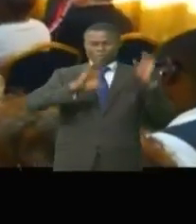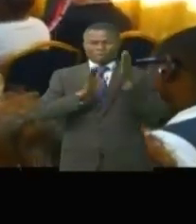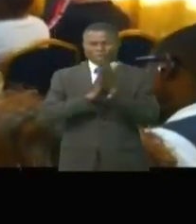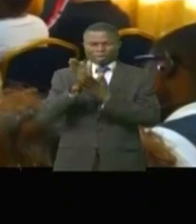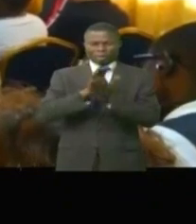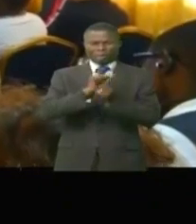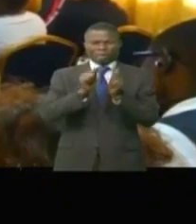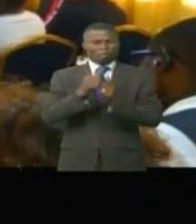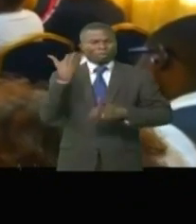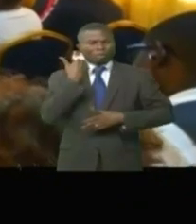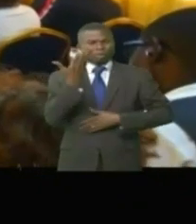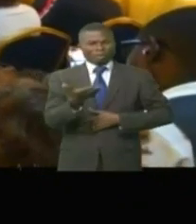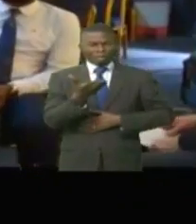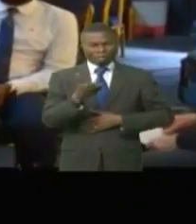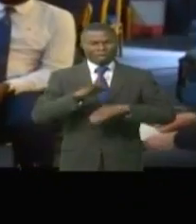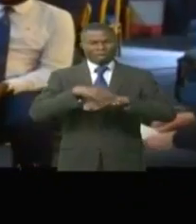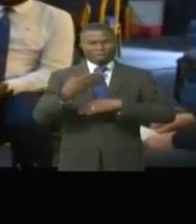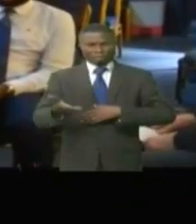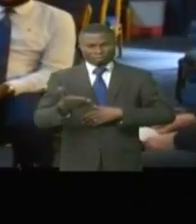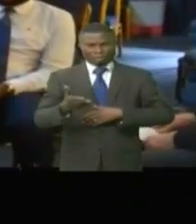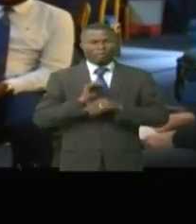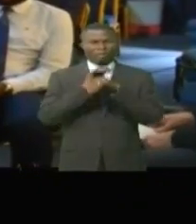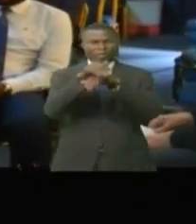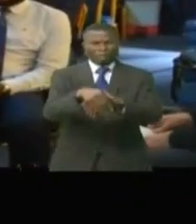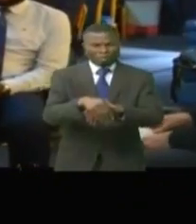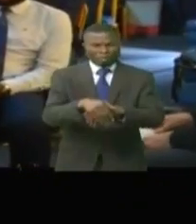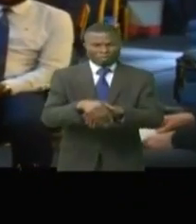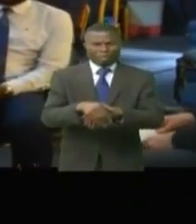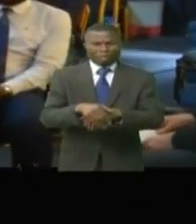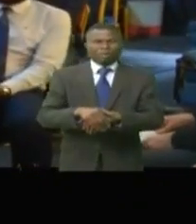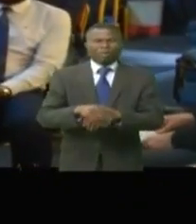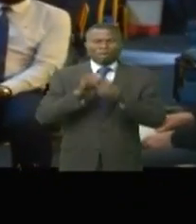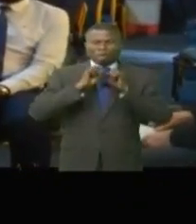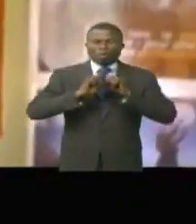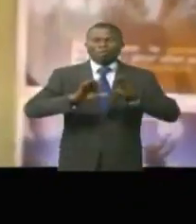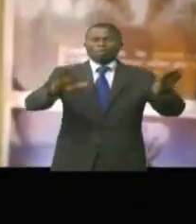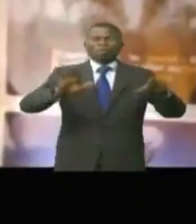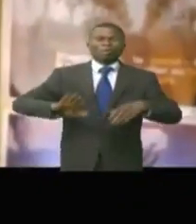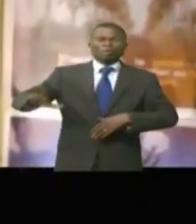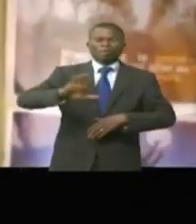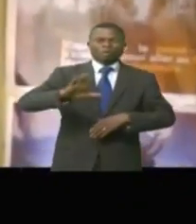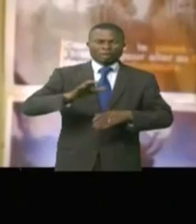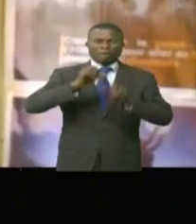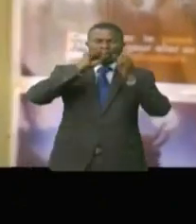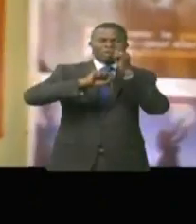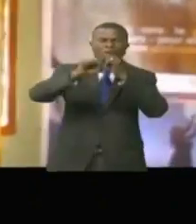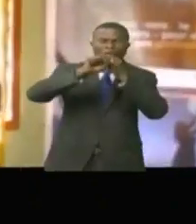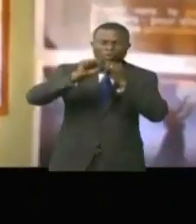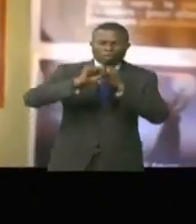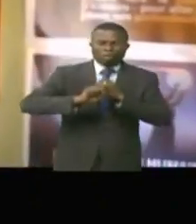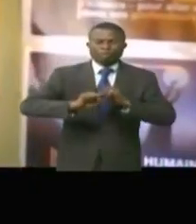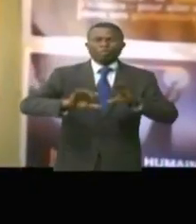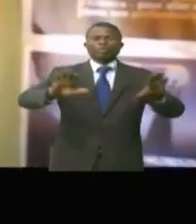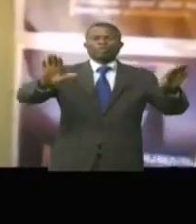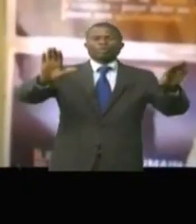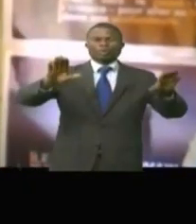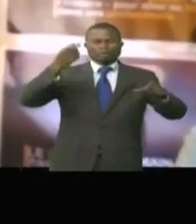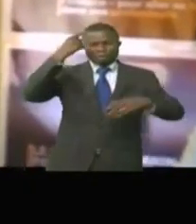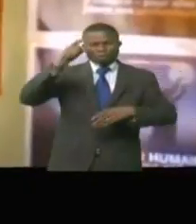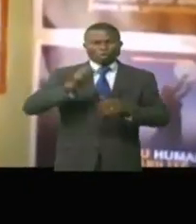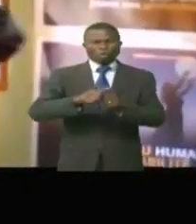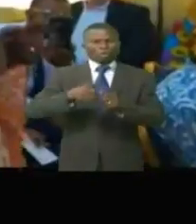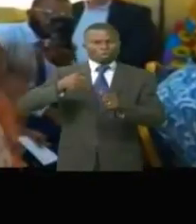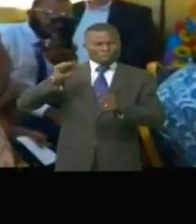thématique et qui va par la suite s'engager à en faire large écho à travers des campagnes de vulgarisation afin